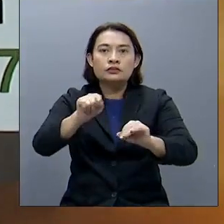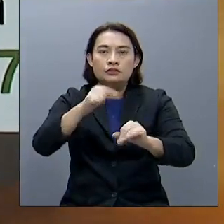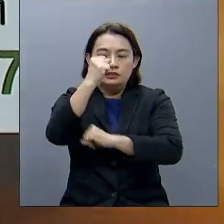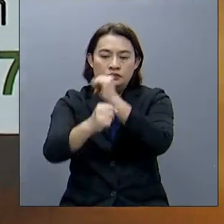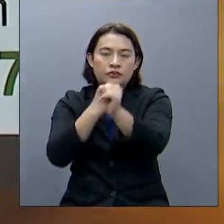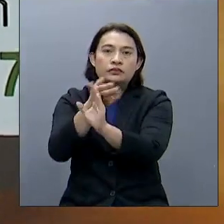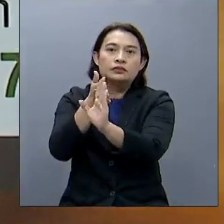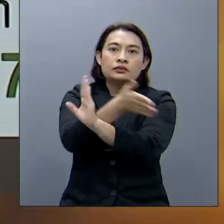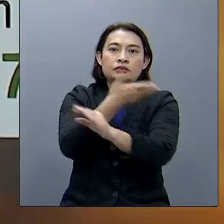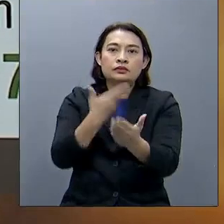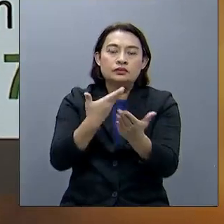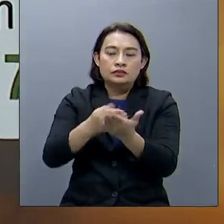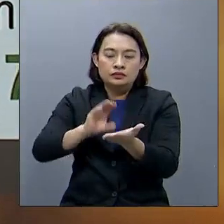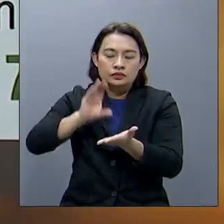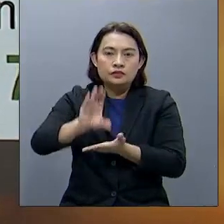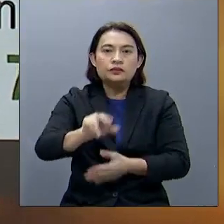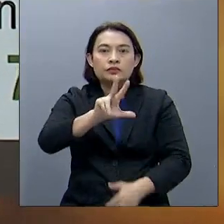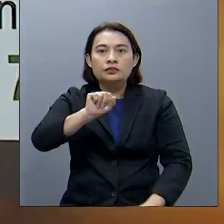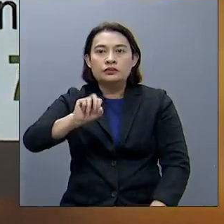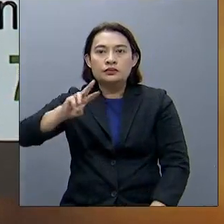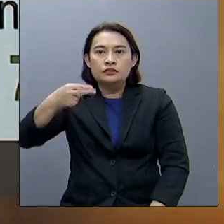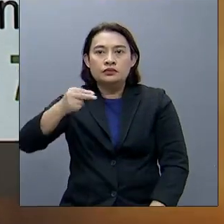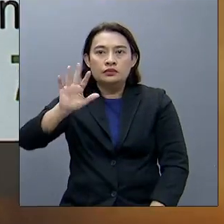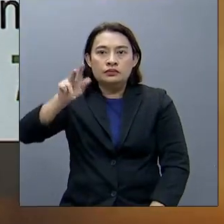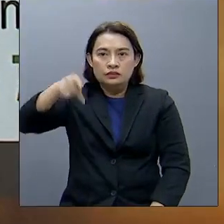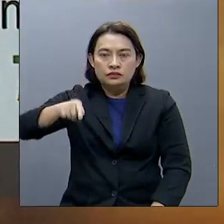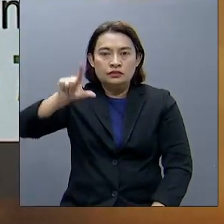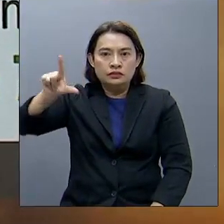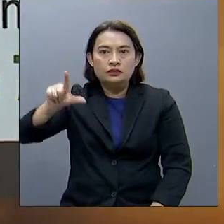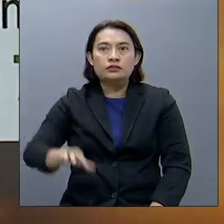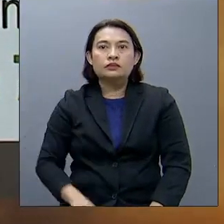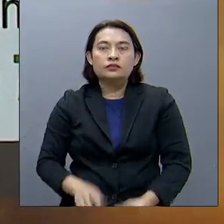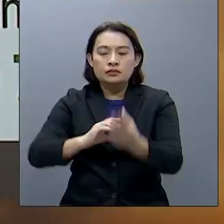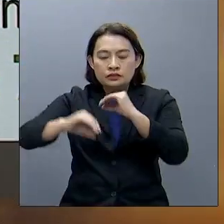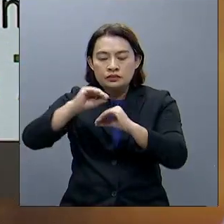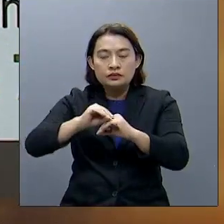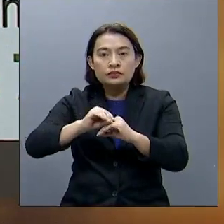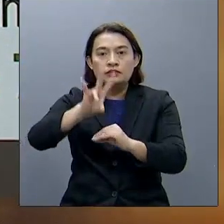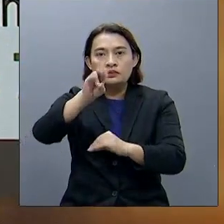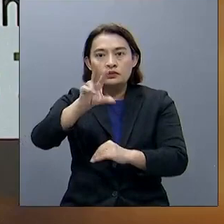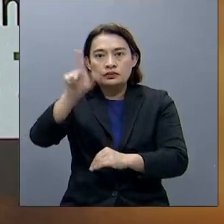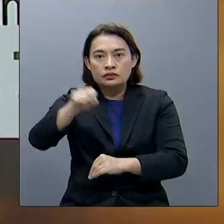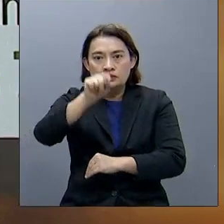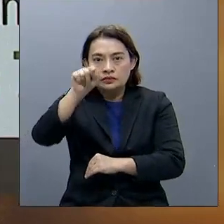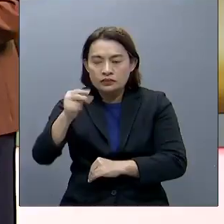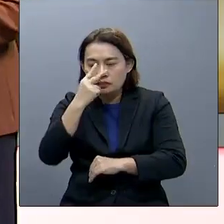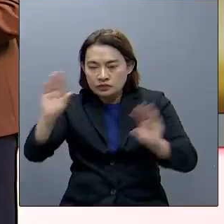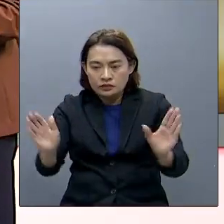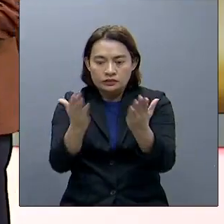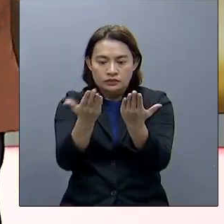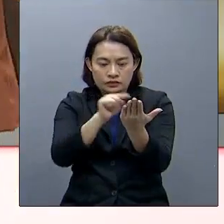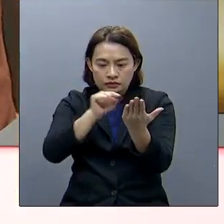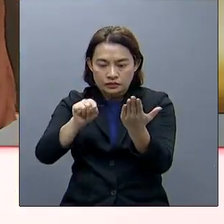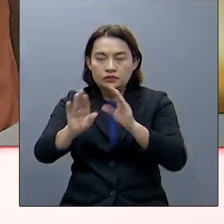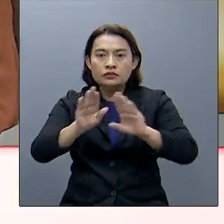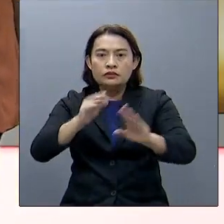งทุนค่ะมากถึง 365,000 ล้านบาทนะคะเพิ่มขึ้นร้อยละ73เมื่อเทียบกับช่วงเวลาเดียวกันของปีก่อนค่ะไปดูว่